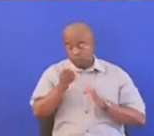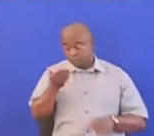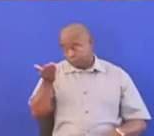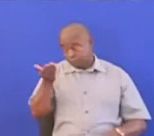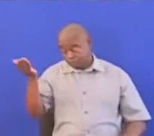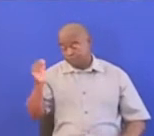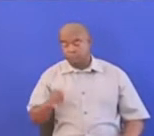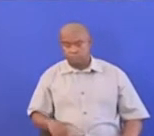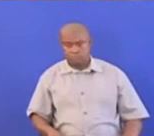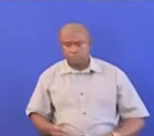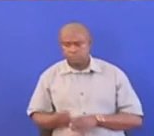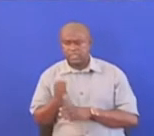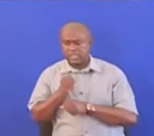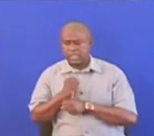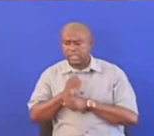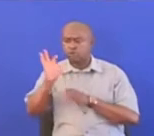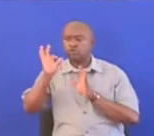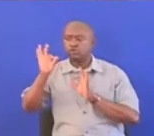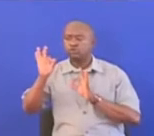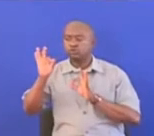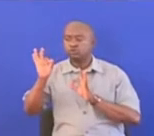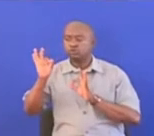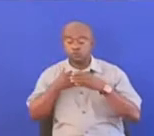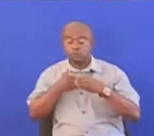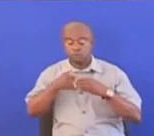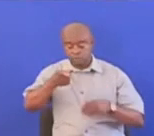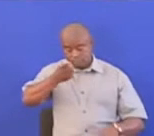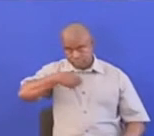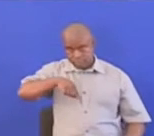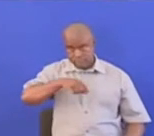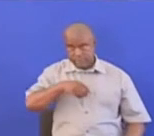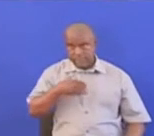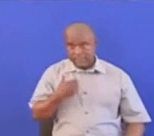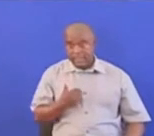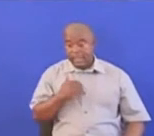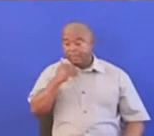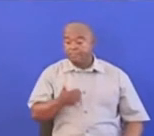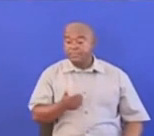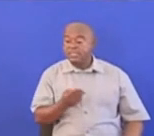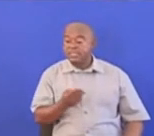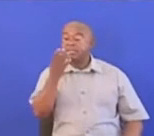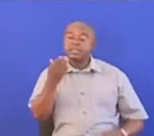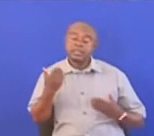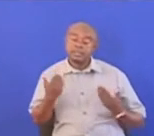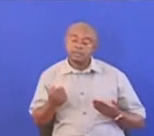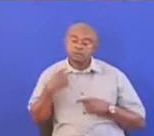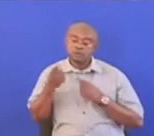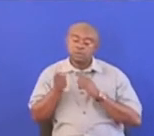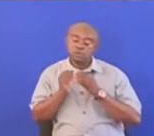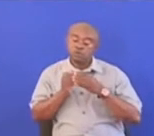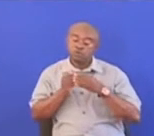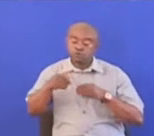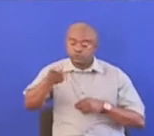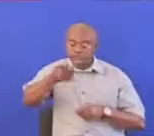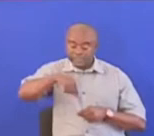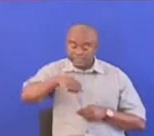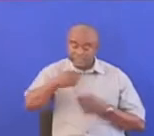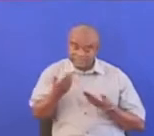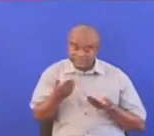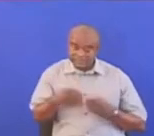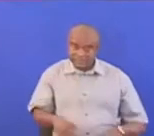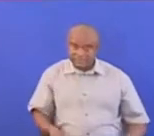nikushukuru sana wewe kwa kazi nzuri ambazo unatuongoza. Leo sasa ni miezi minne takribani ukiendelea kuongoza muhimili huu